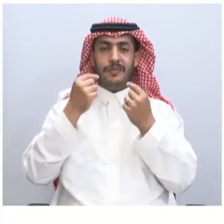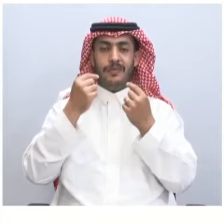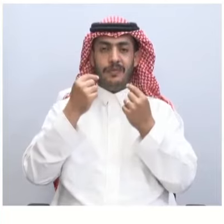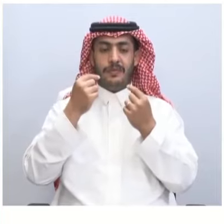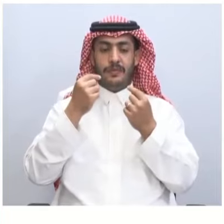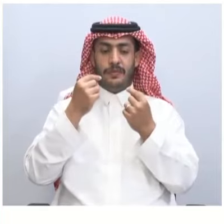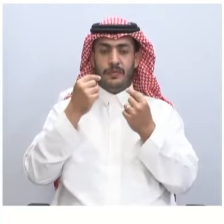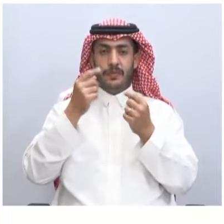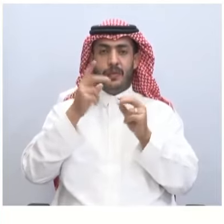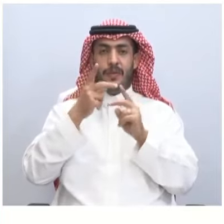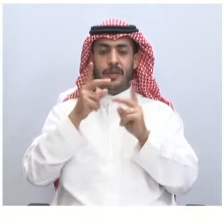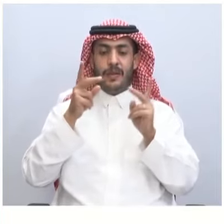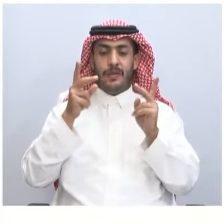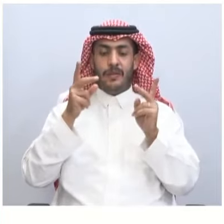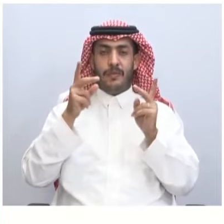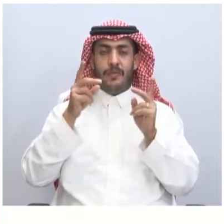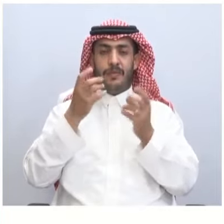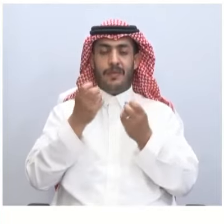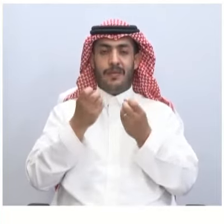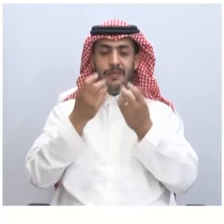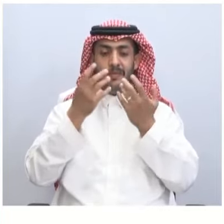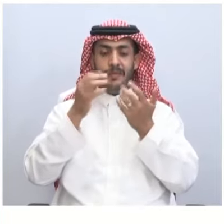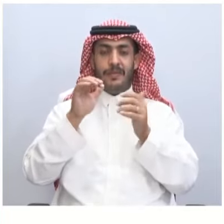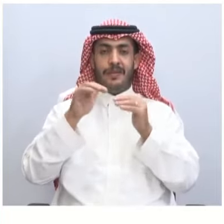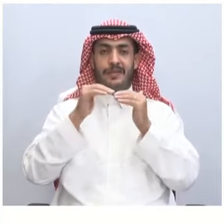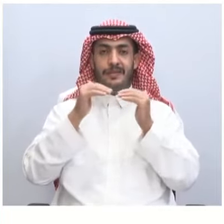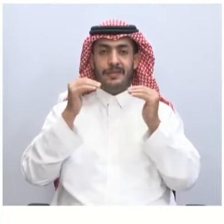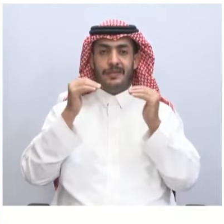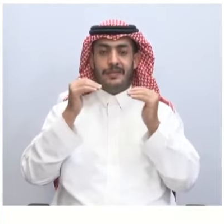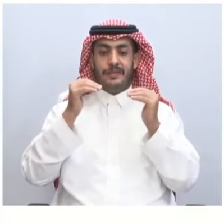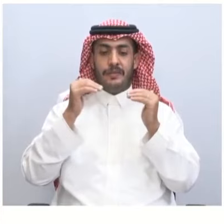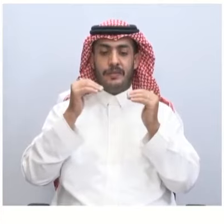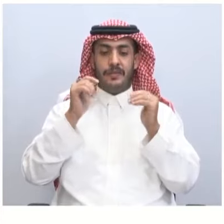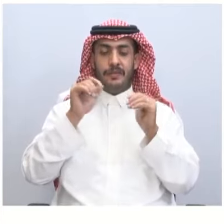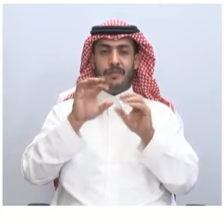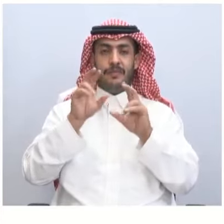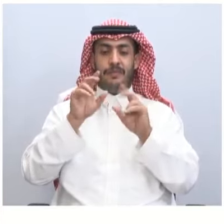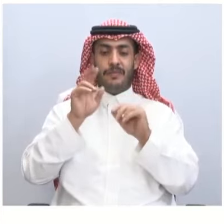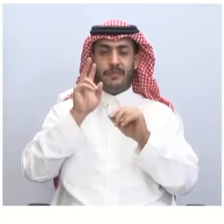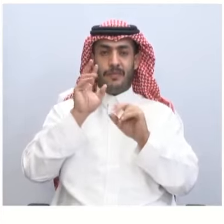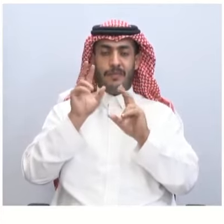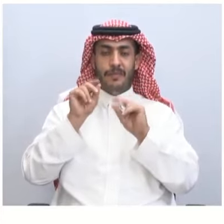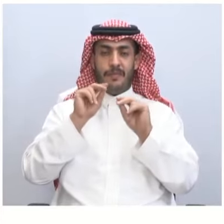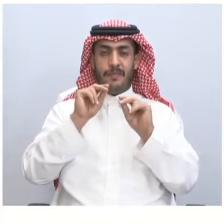الاستراتيجي وتنوع مظاهر السطح فيها